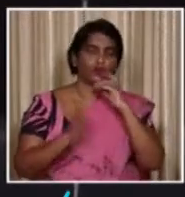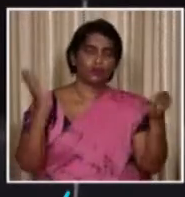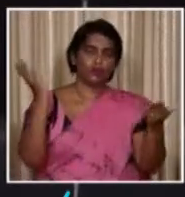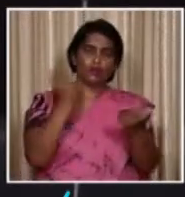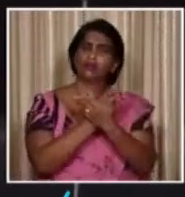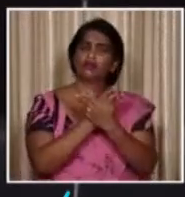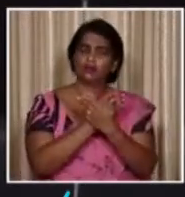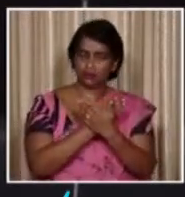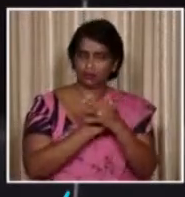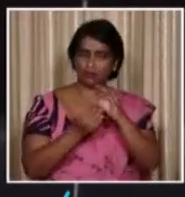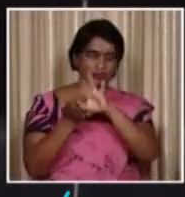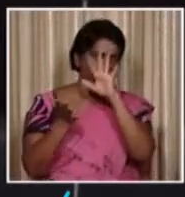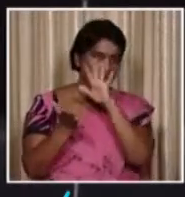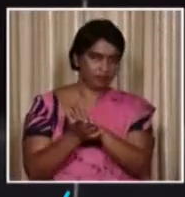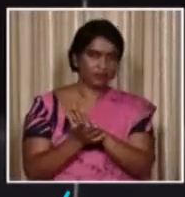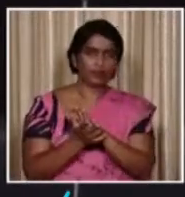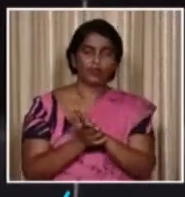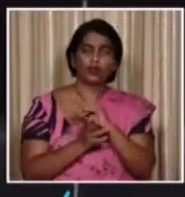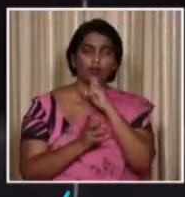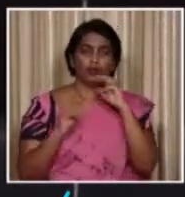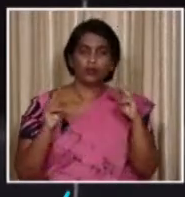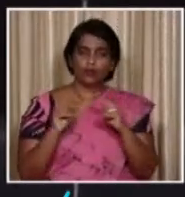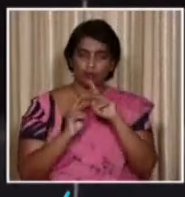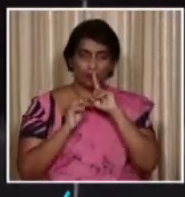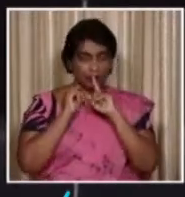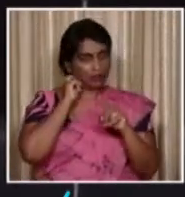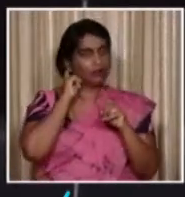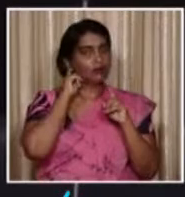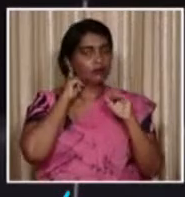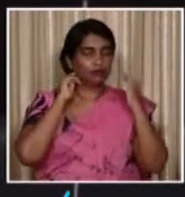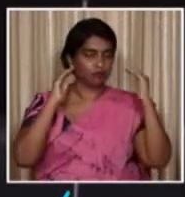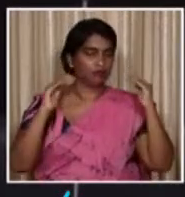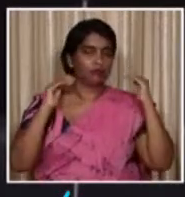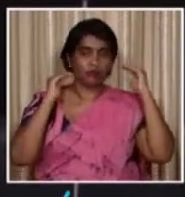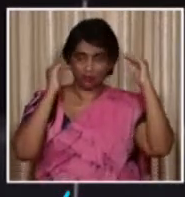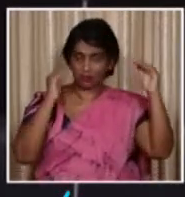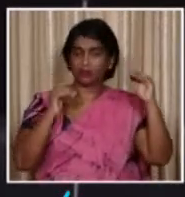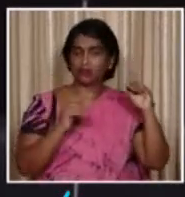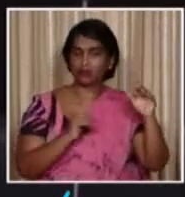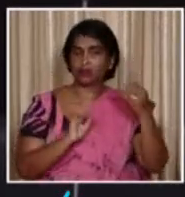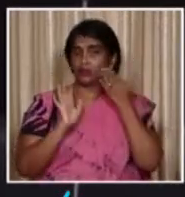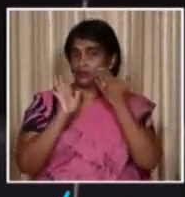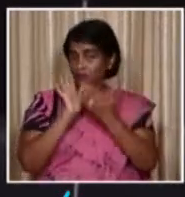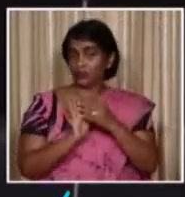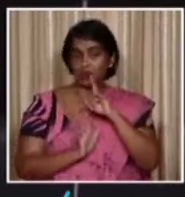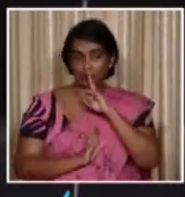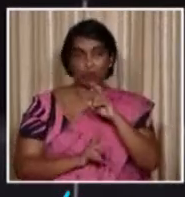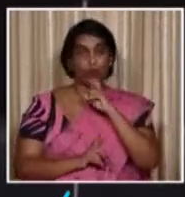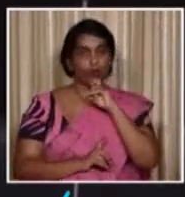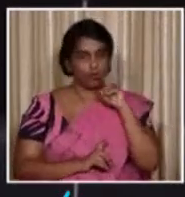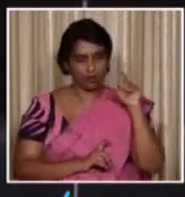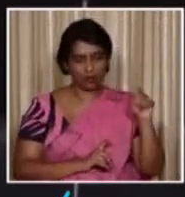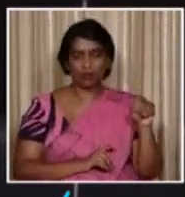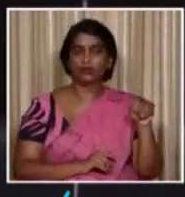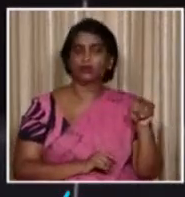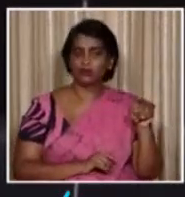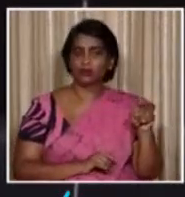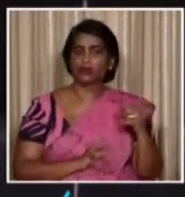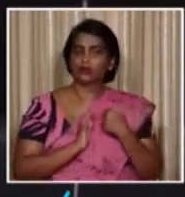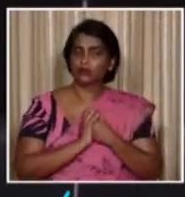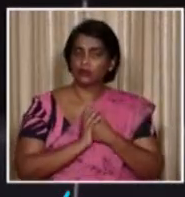ගිහිල්ලා පැමිණිල්ල කරලා තින්නේ. ශ්‍රේෂ්ඨ අධිකරණය ගැන ලංකාවේ ඉහළතම අර්ථ නිරූපණය කළ හැකි අධිකරණය. ඉතින්